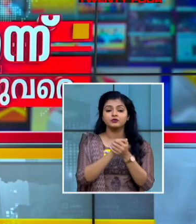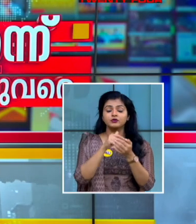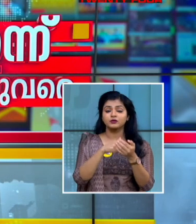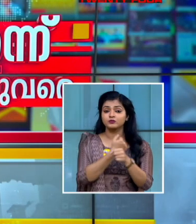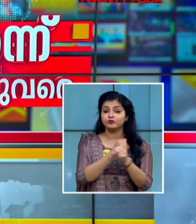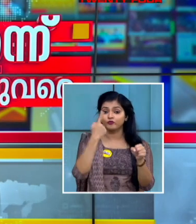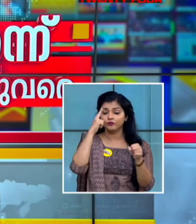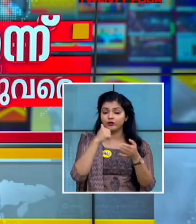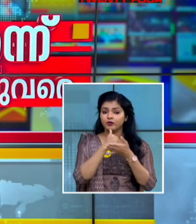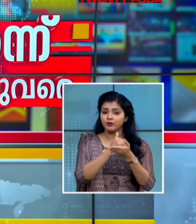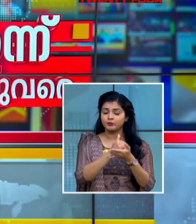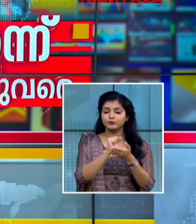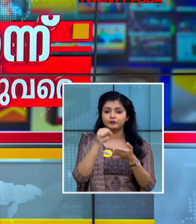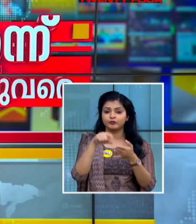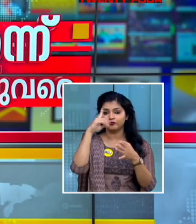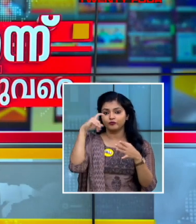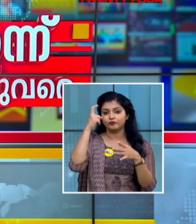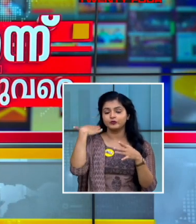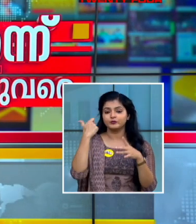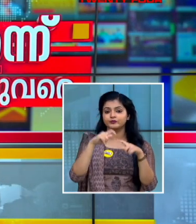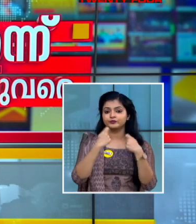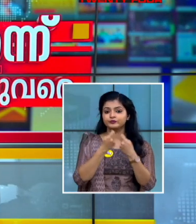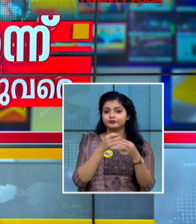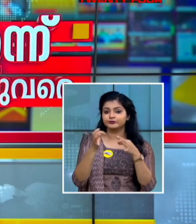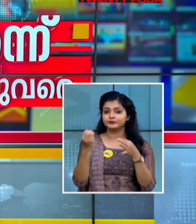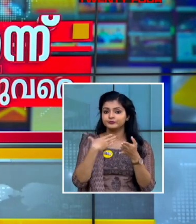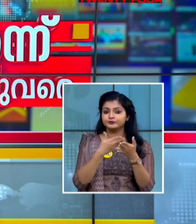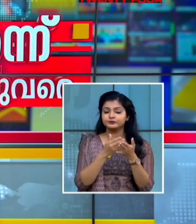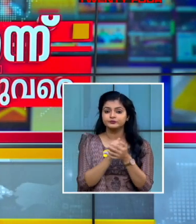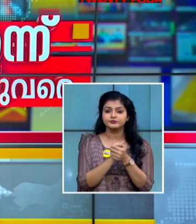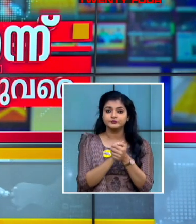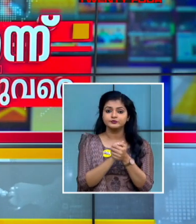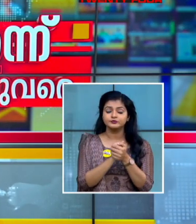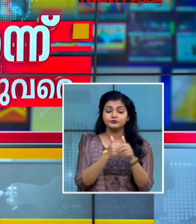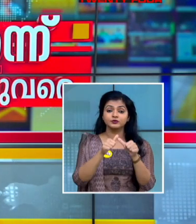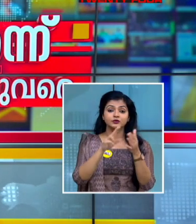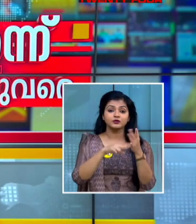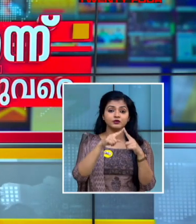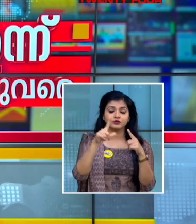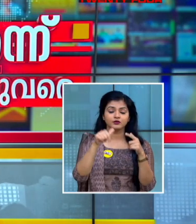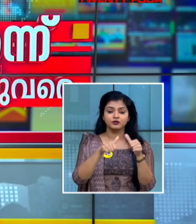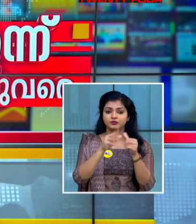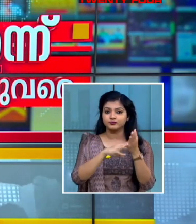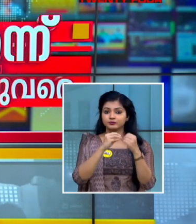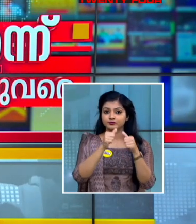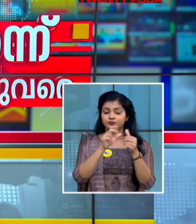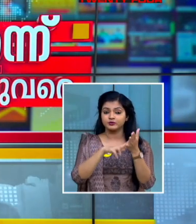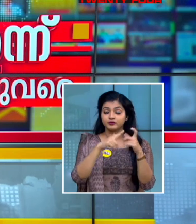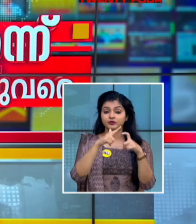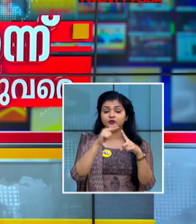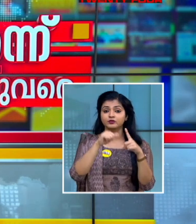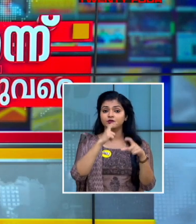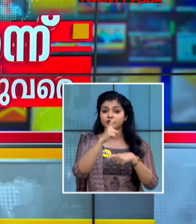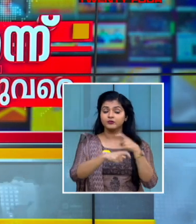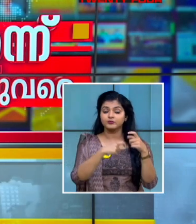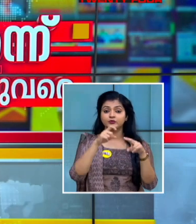എന്ന സൂചനയാണ് ഇപ്പോൾ വിദേശകാര്യ മന്ത്രാലയം നൽകുന്നത്. അച്യുതനാണ് വിശദാംശങ്ങൾ പങ്കുവച്ചത്. അനിൽ അംബാനിയുടെ റിലയൻസ് കൊമേഴ്ഷ്യൽ ഫിനാൻസ് ലിമിറ്റഡിൽ